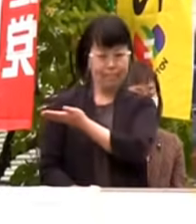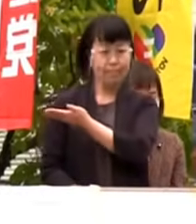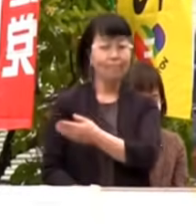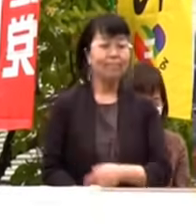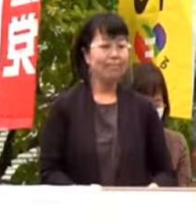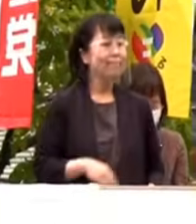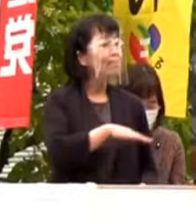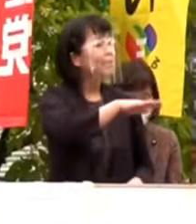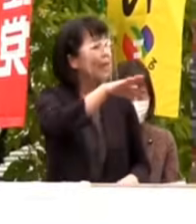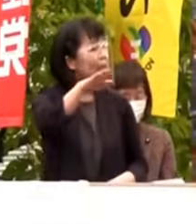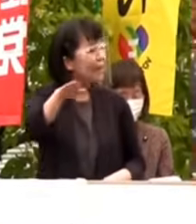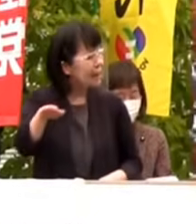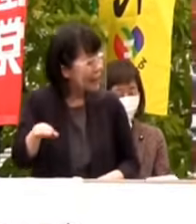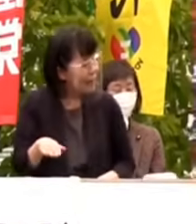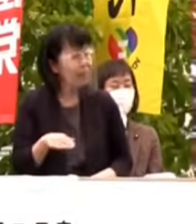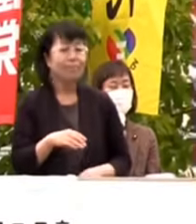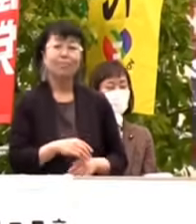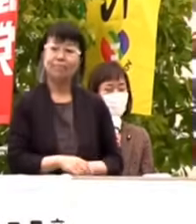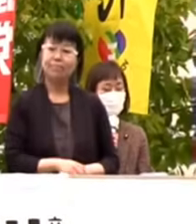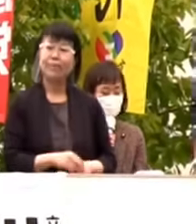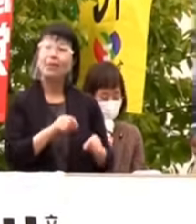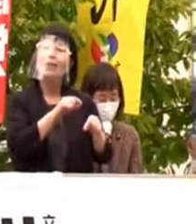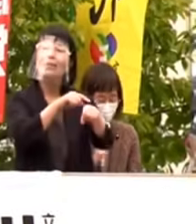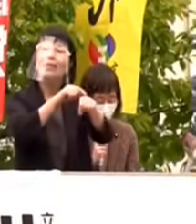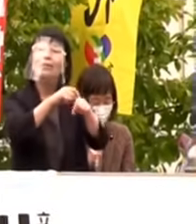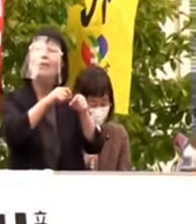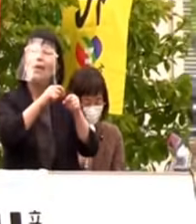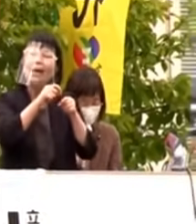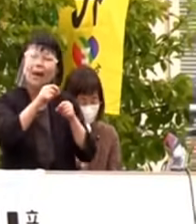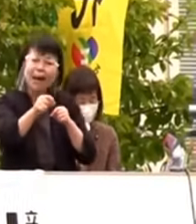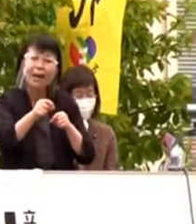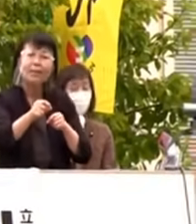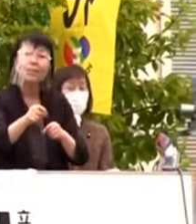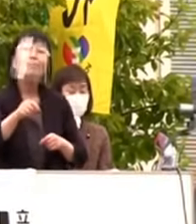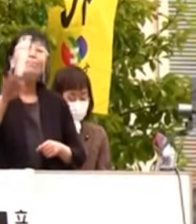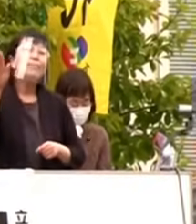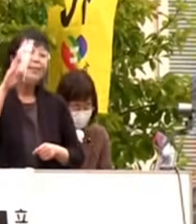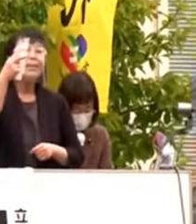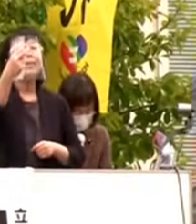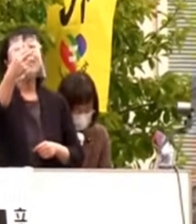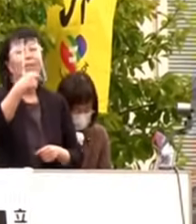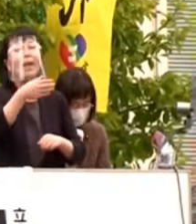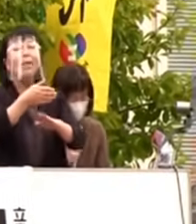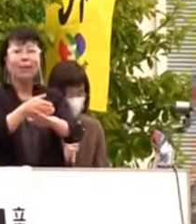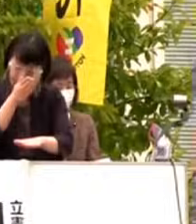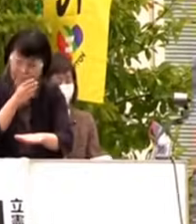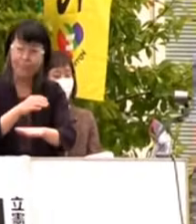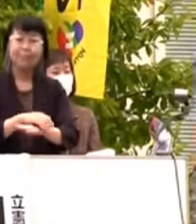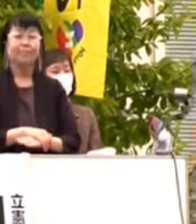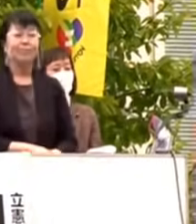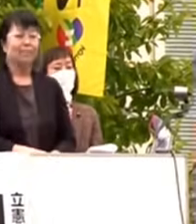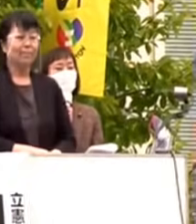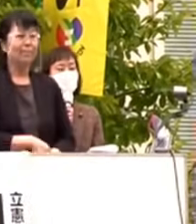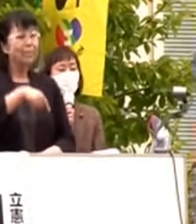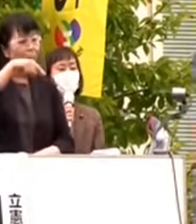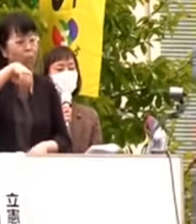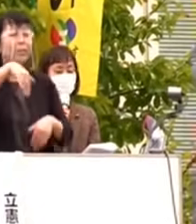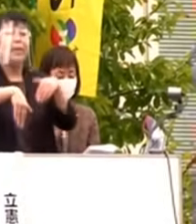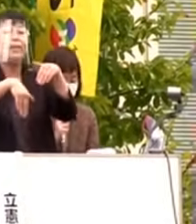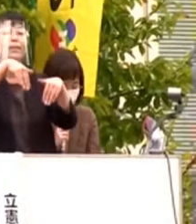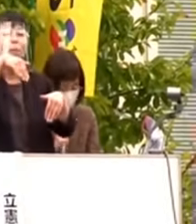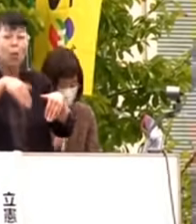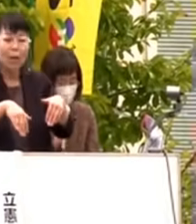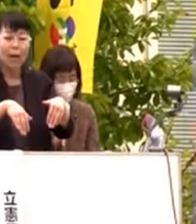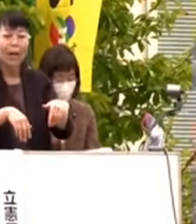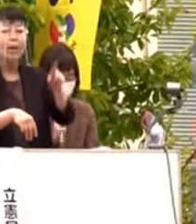オンライン視聴の皆さん、長時間にわたってのご静聴をありがとうございました。総選挙は